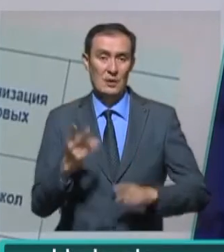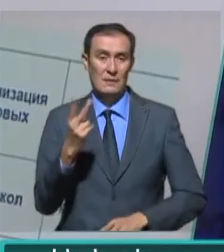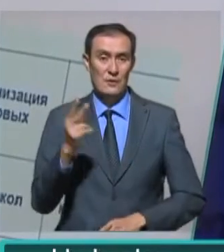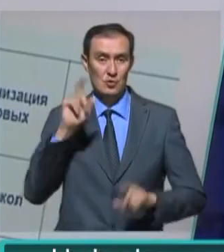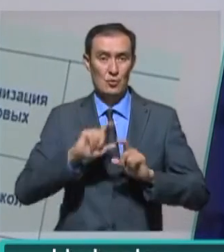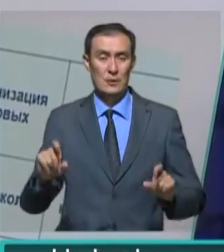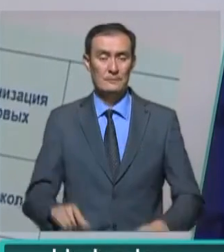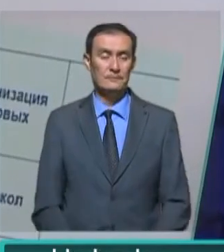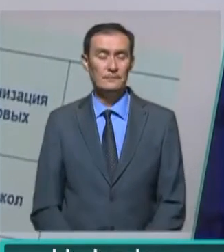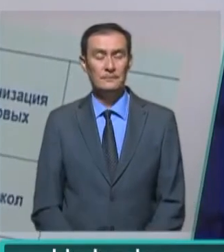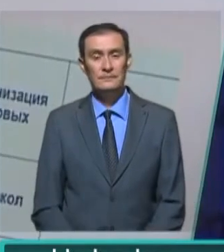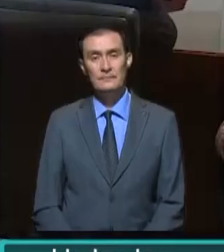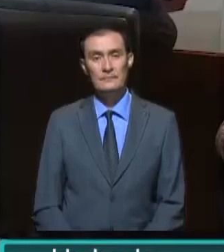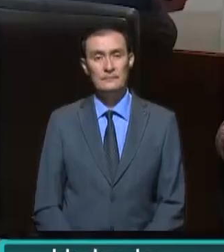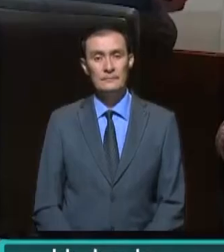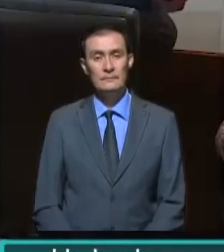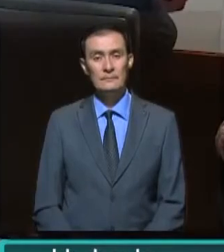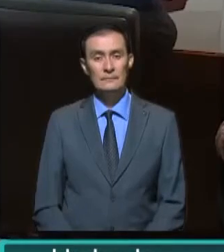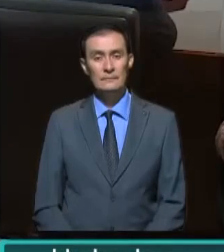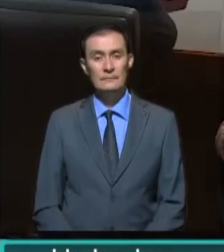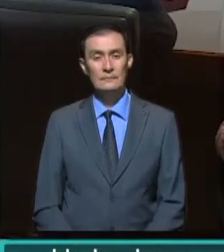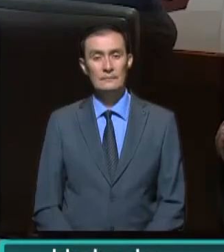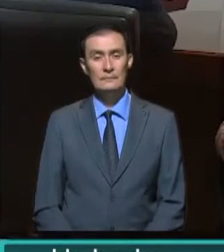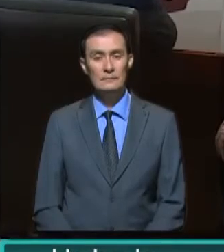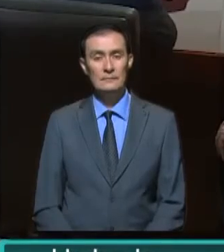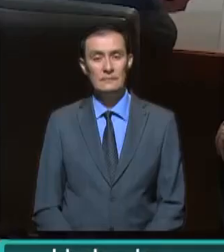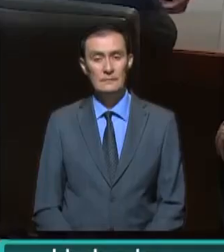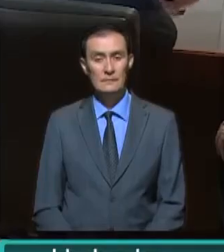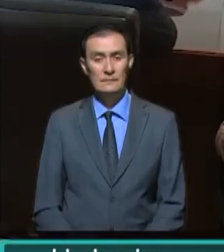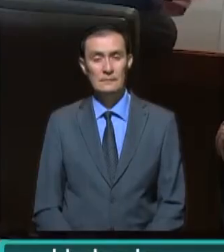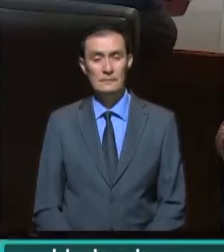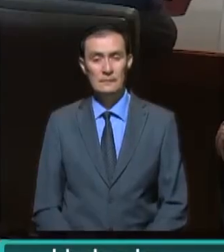Райхан Тажибаева, Нуржан Мазарапшин, Айтмухамед Байдулдаев, Кызылординская область. Итоги дня.